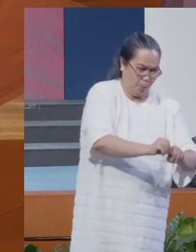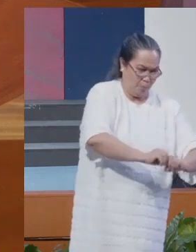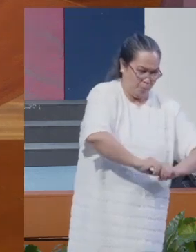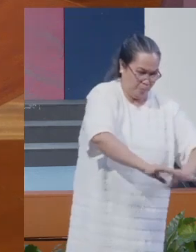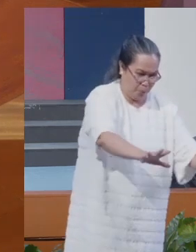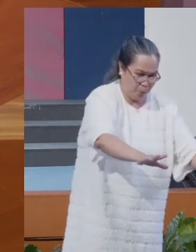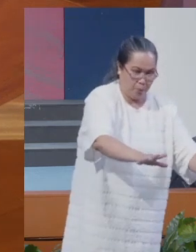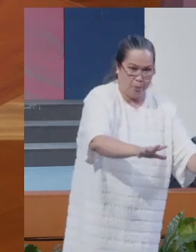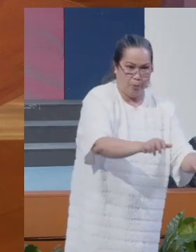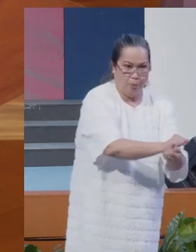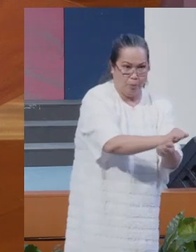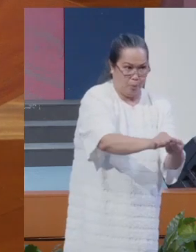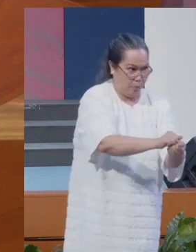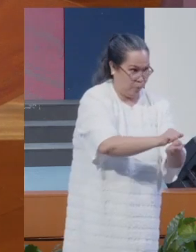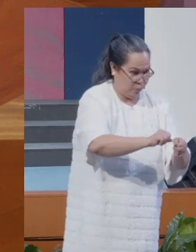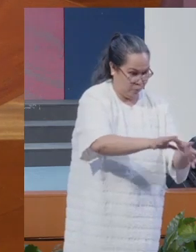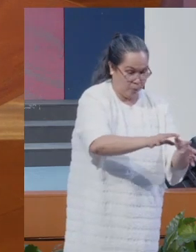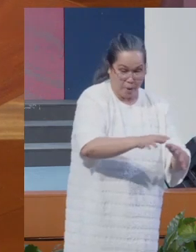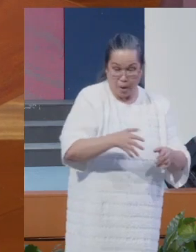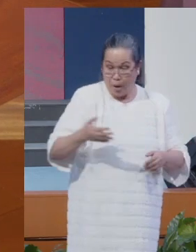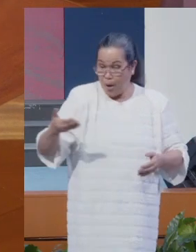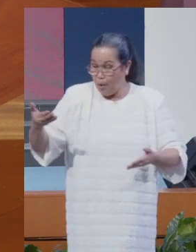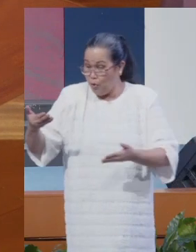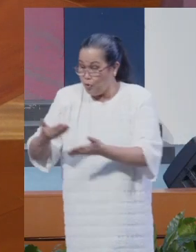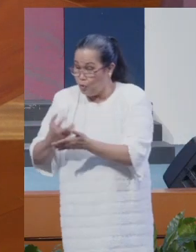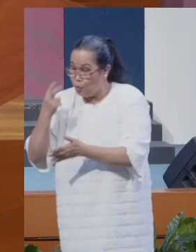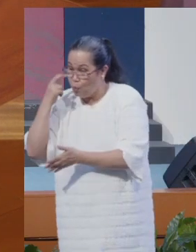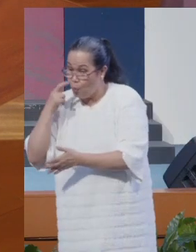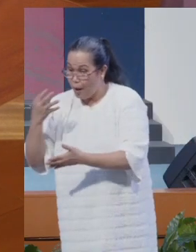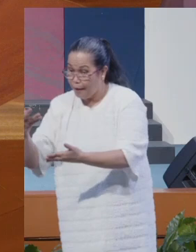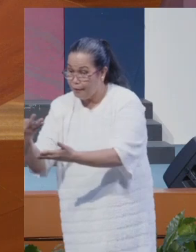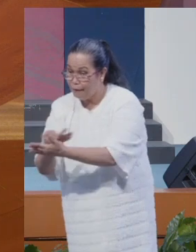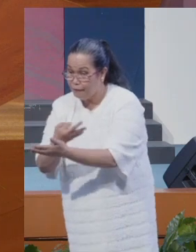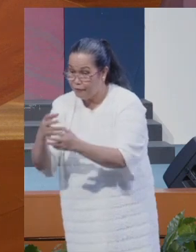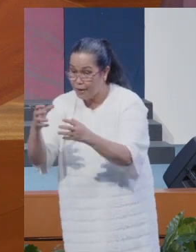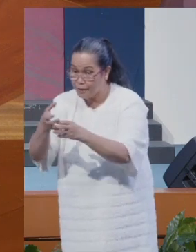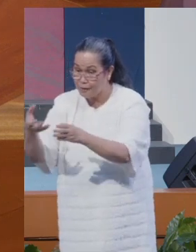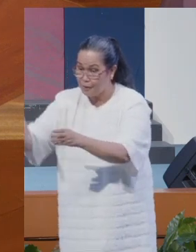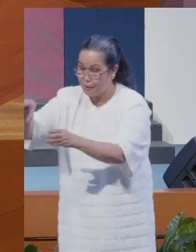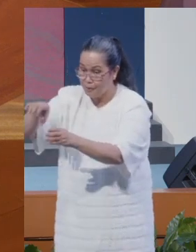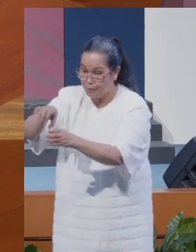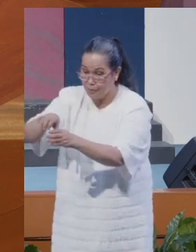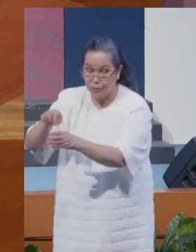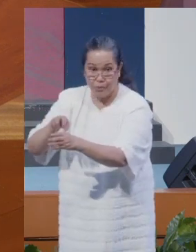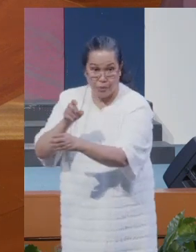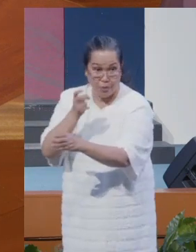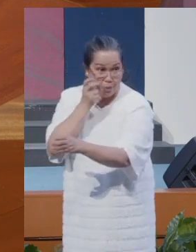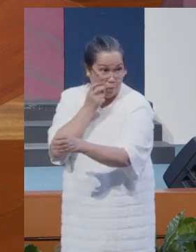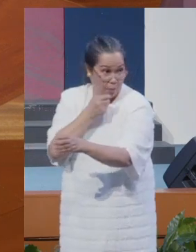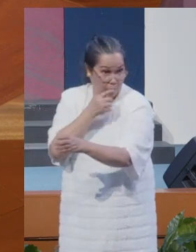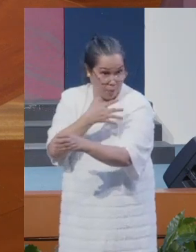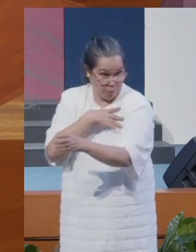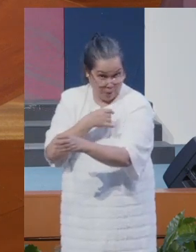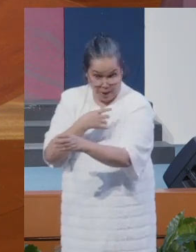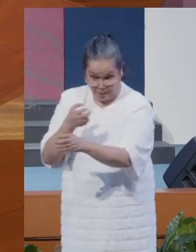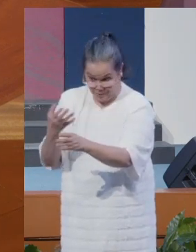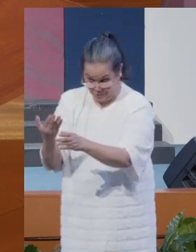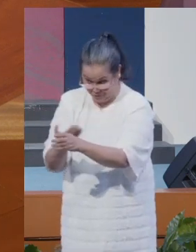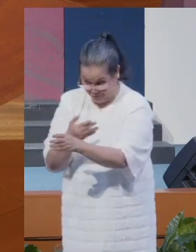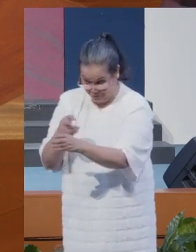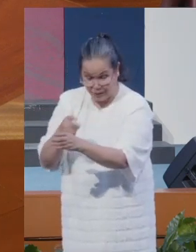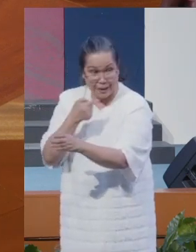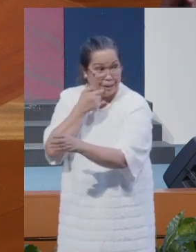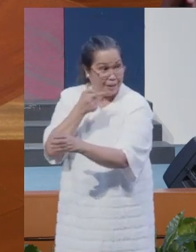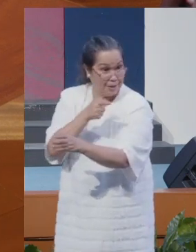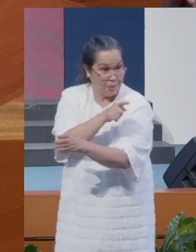will be destroyed. But new wine must be put into fresh wineskins, and no one after drinking old wine desires new, for he